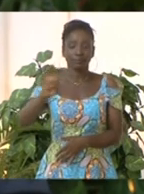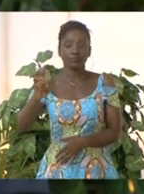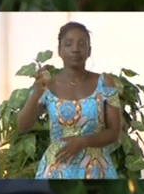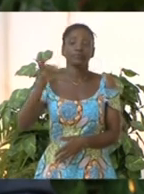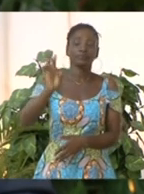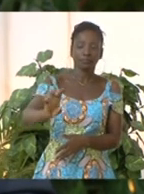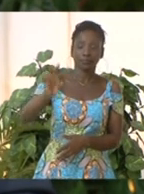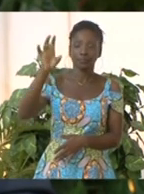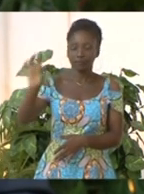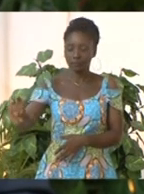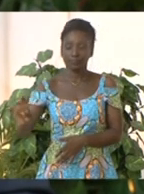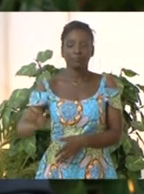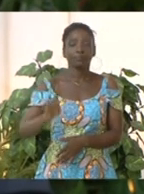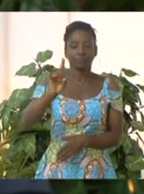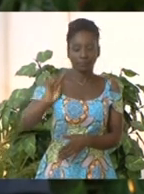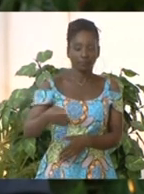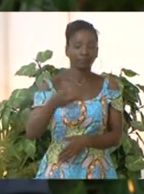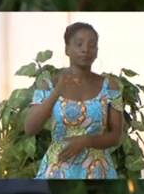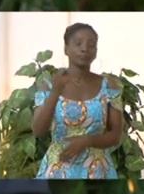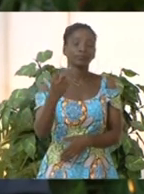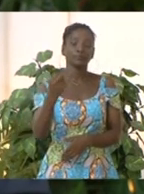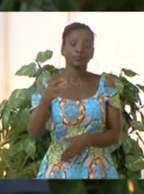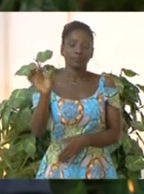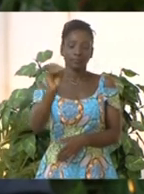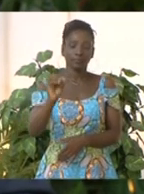2477, soit 1,12%.